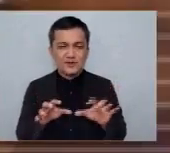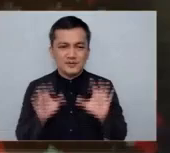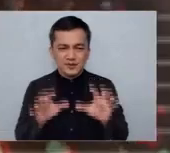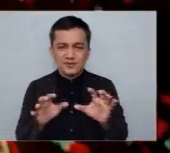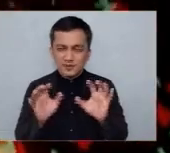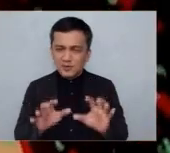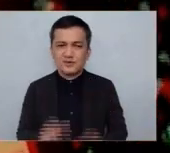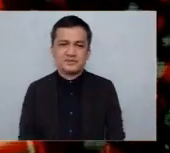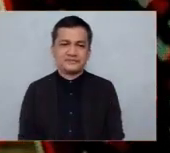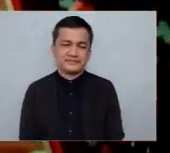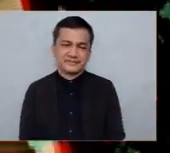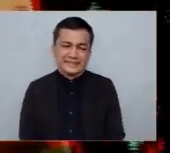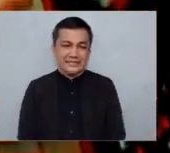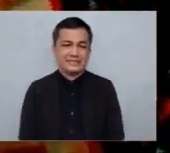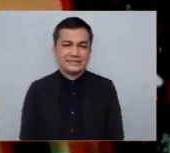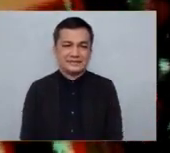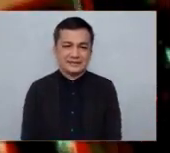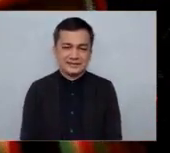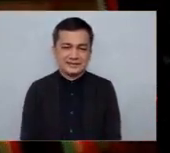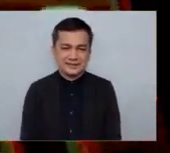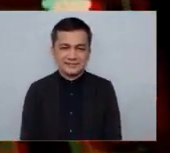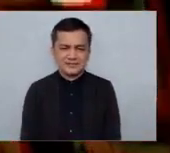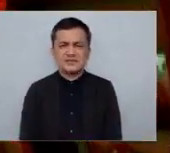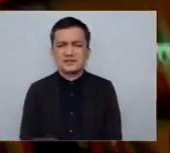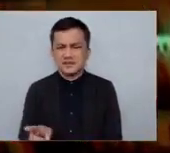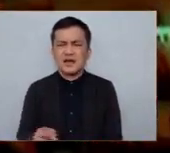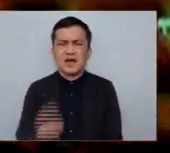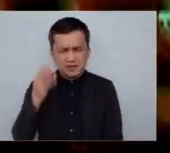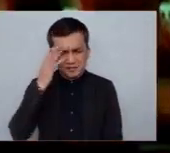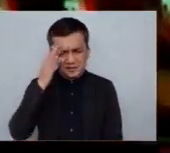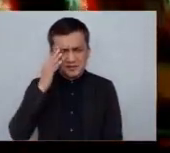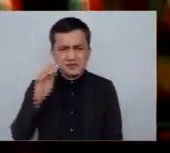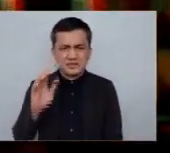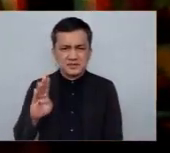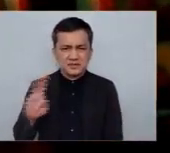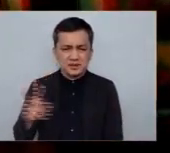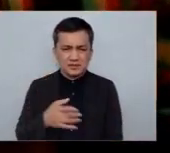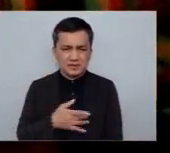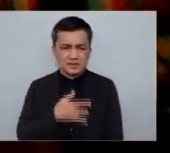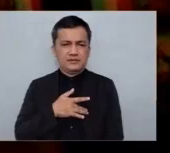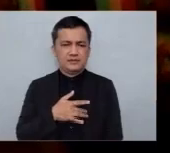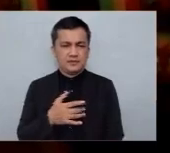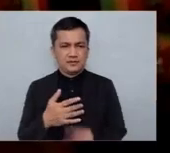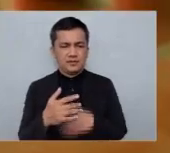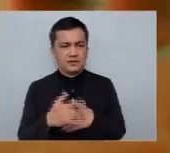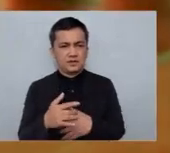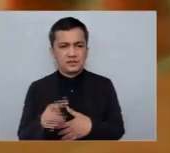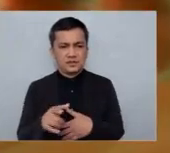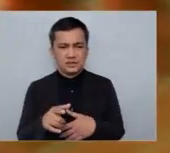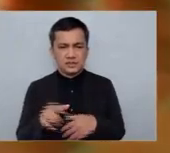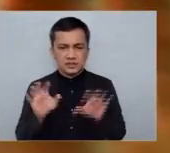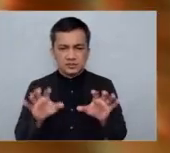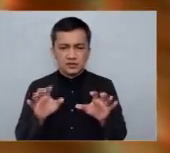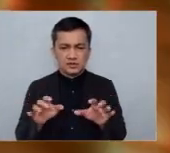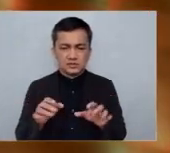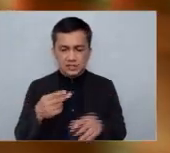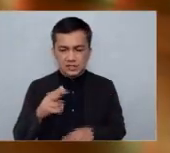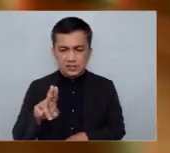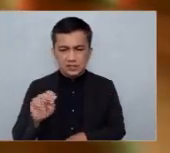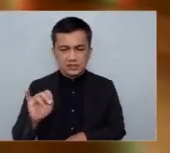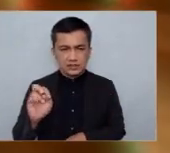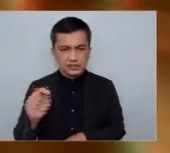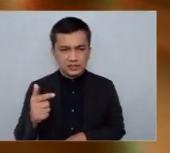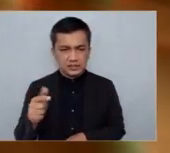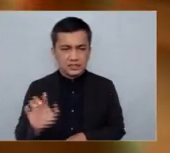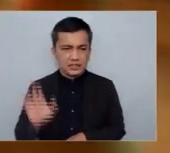may multo. Hindi na bago kay Pangulong Marcos ang mga paramdam dahil nag-ghost hunting na nga raw ng kanyang